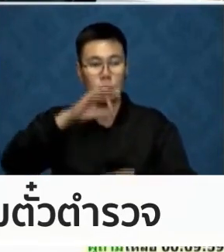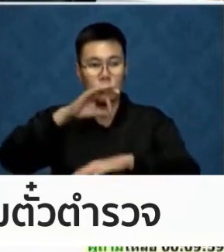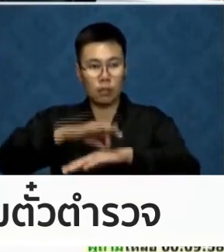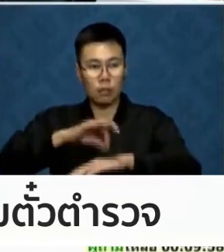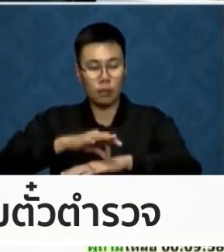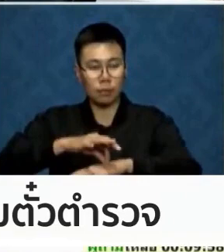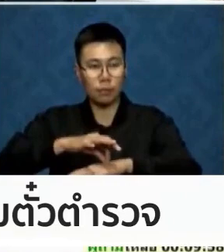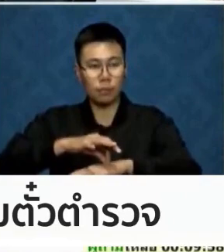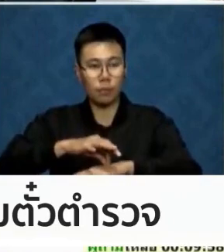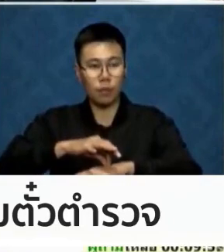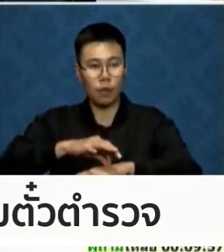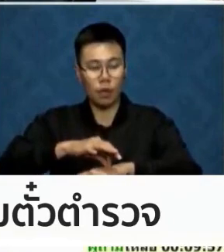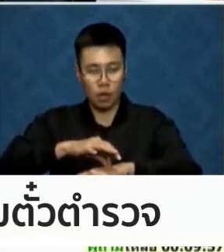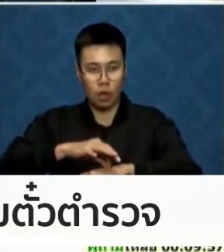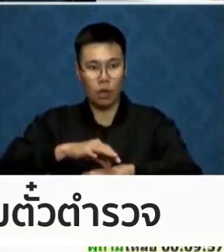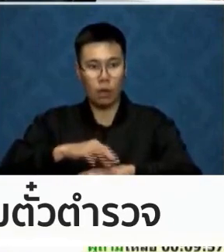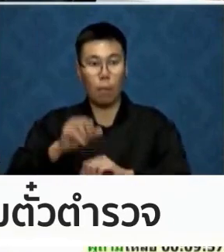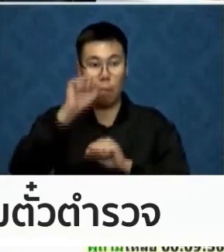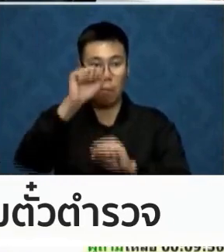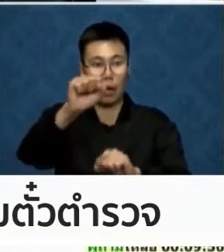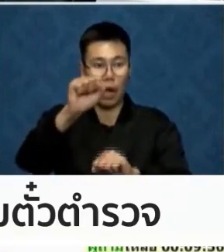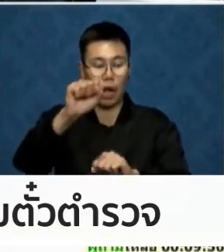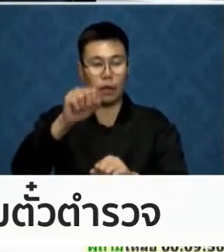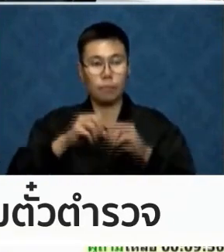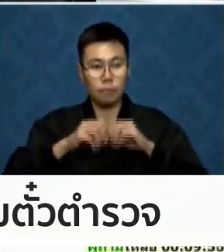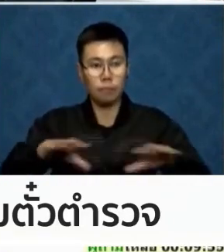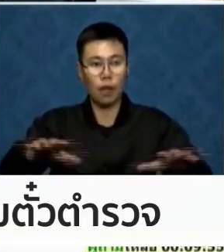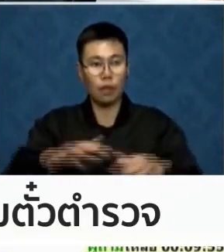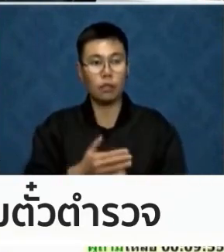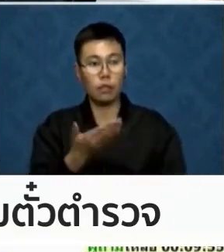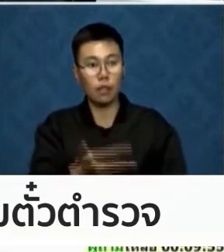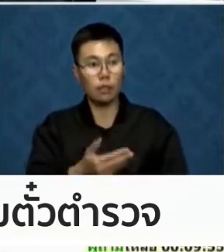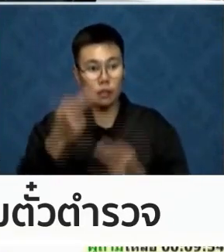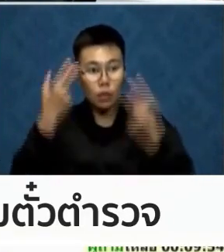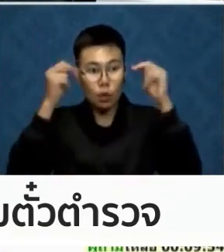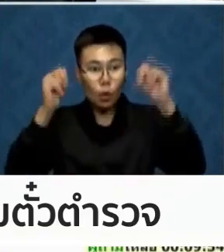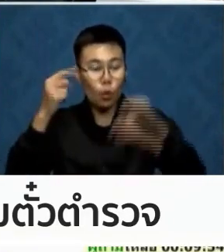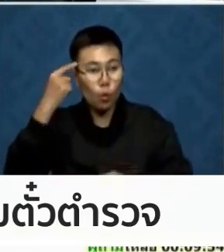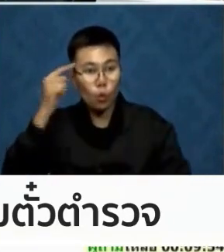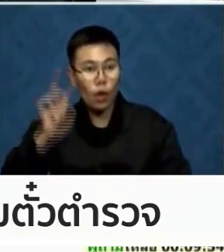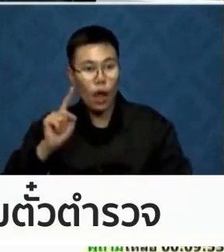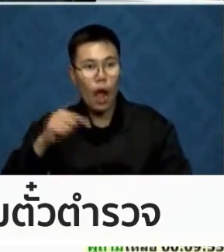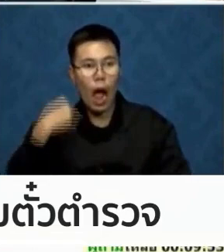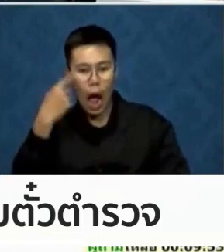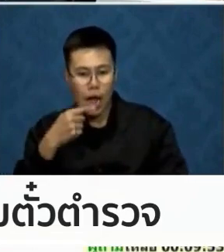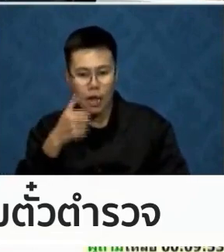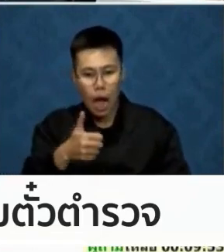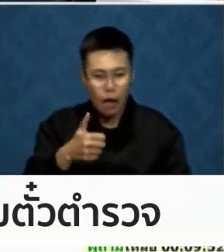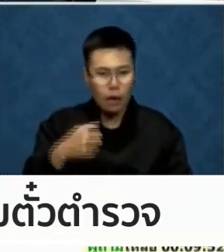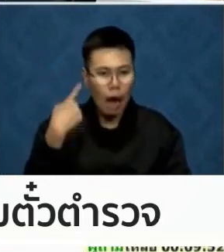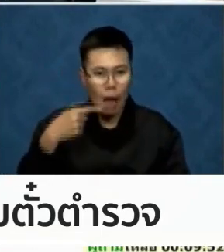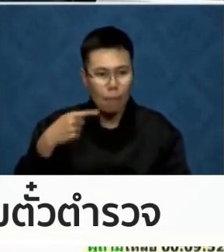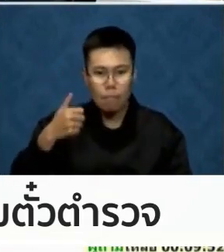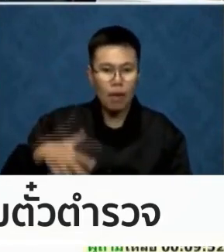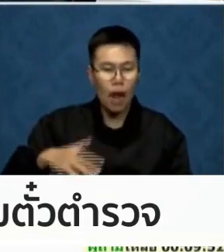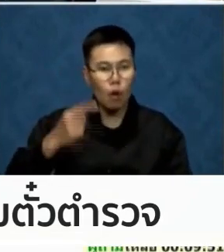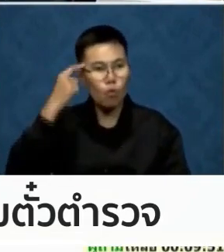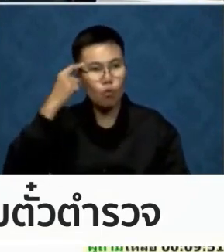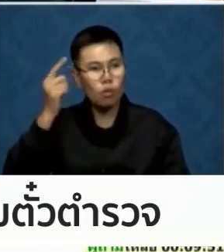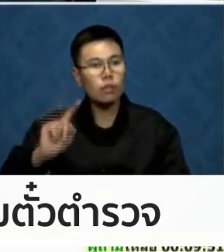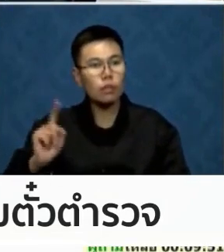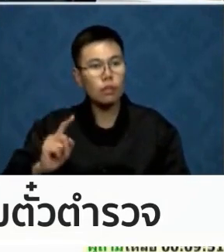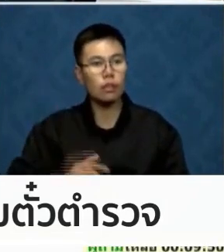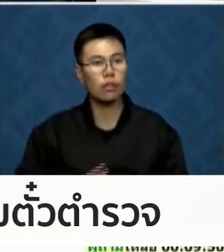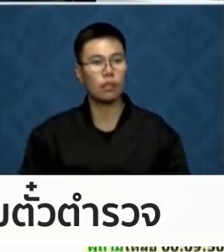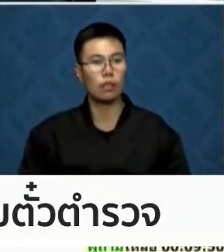ำเนียบไปพบนายกเศรษฐานะฮะแต่ว่าวันนี้ทราบหรือเปล่าว่านายกเศรษฐาเขามีกำหนดการต้องไปญี่ปุ่นแล้วพอม